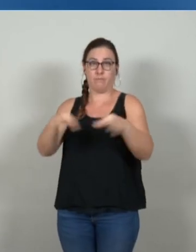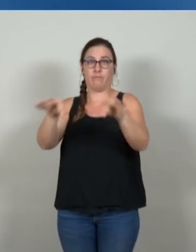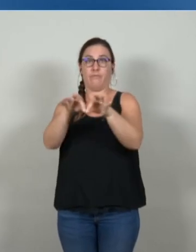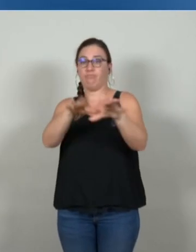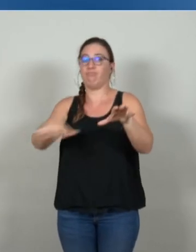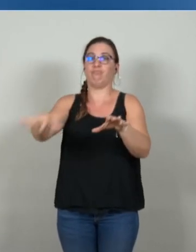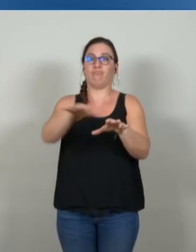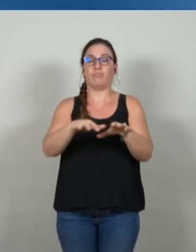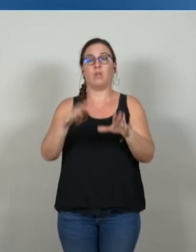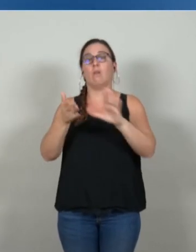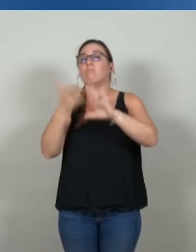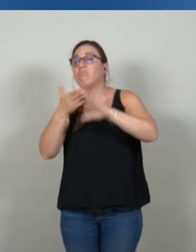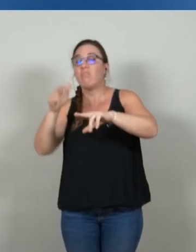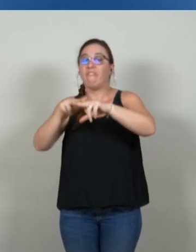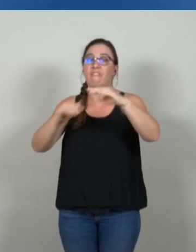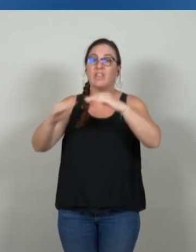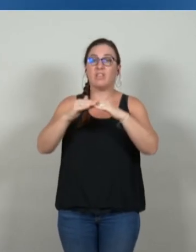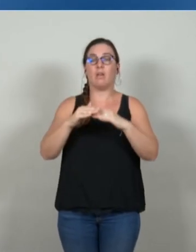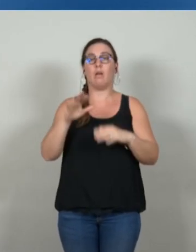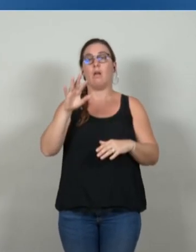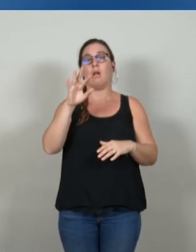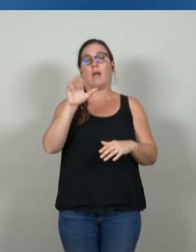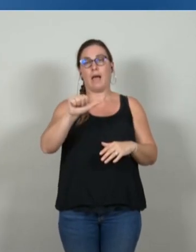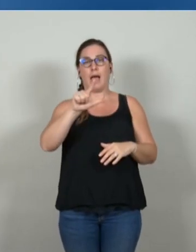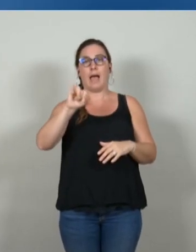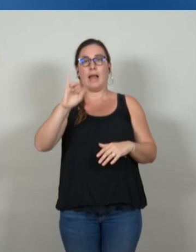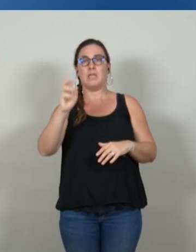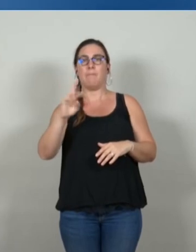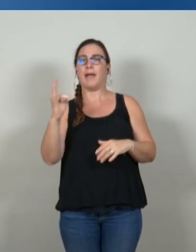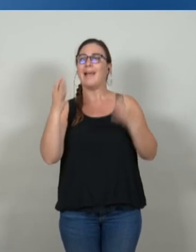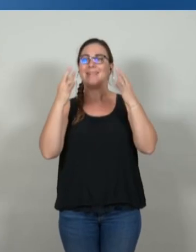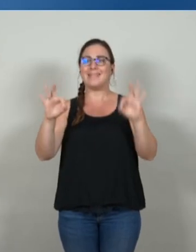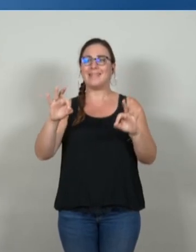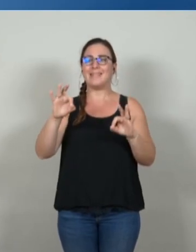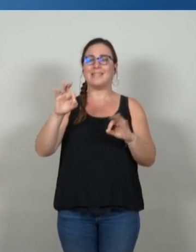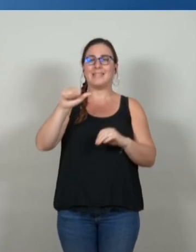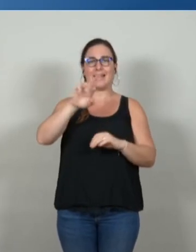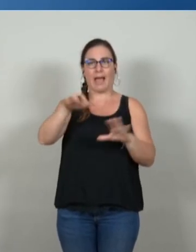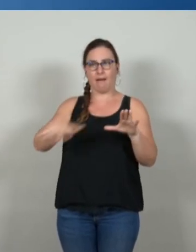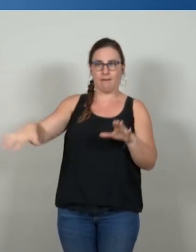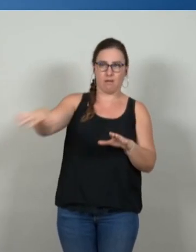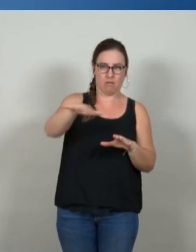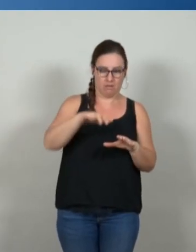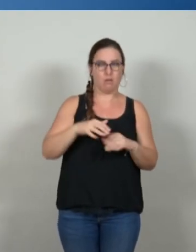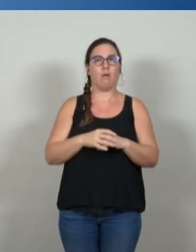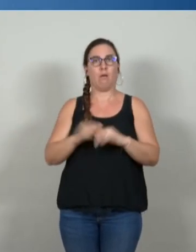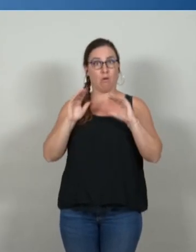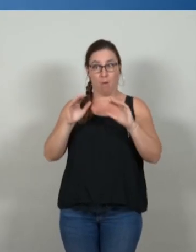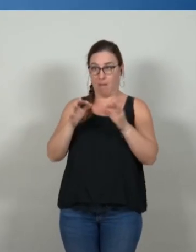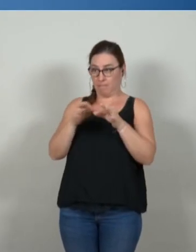10 hectares au sud de la ville que vous urbanisez alors que ce secteur aurait été aéré sur